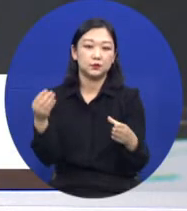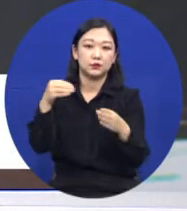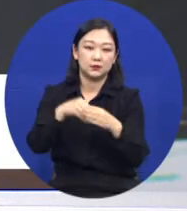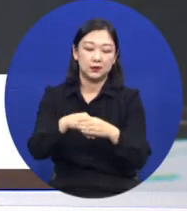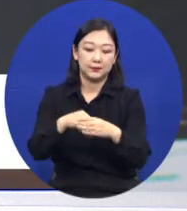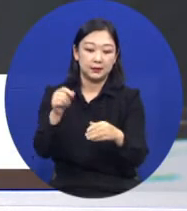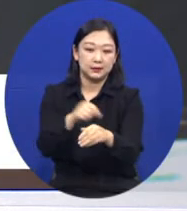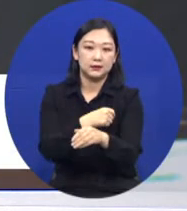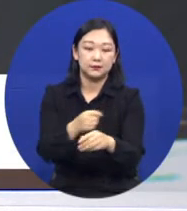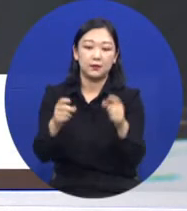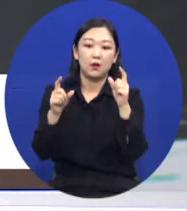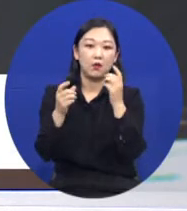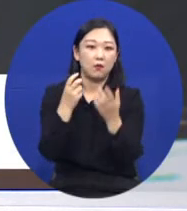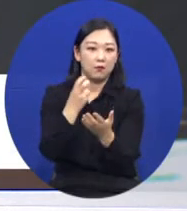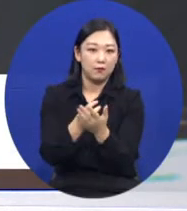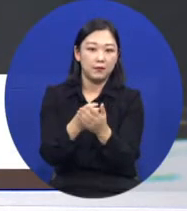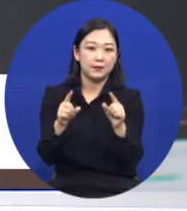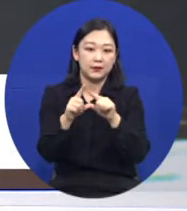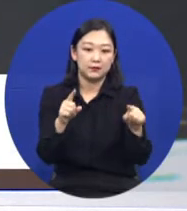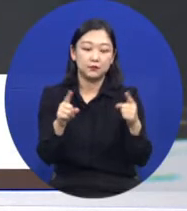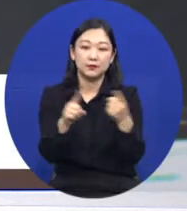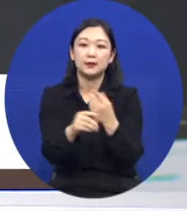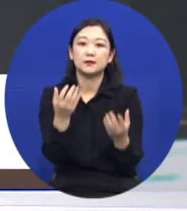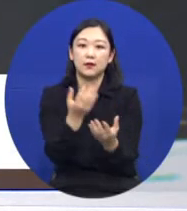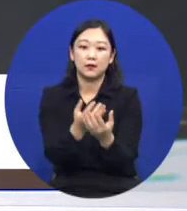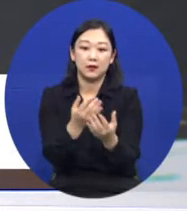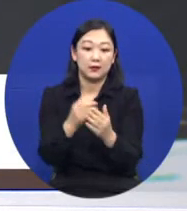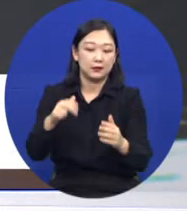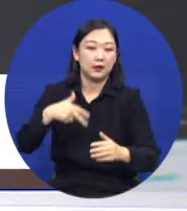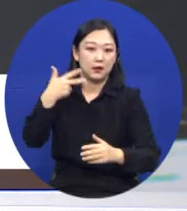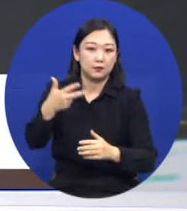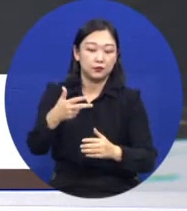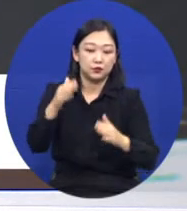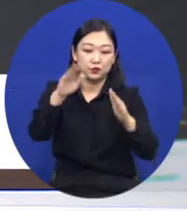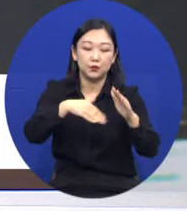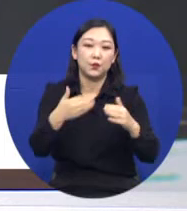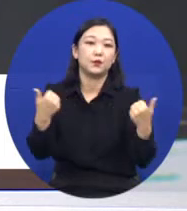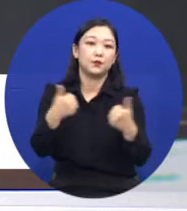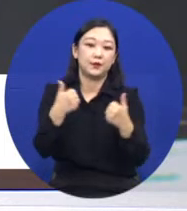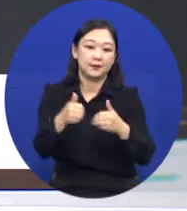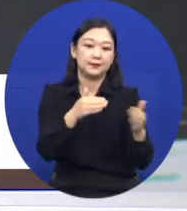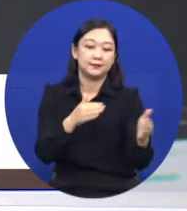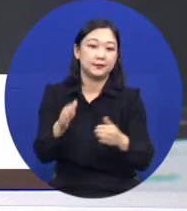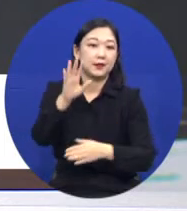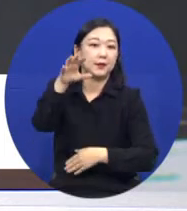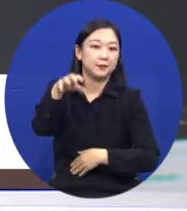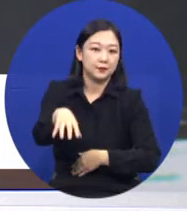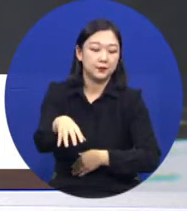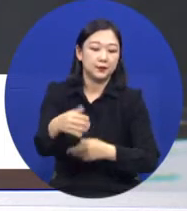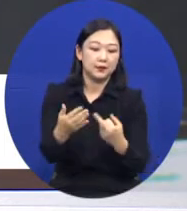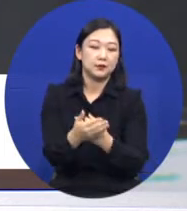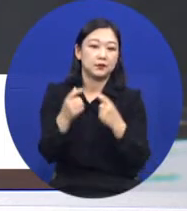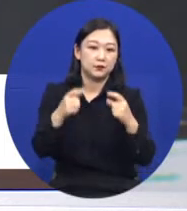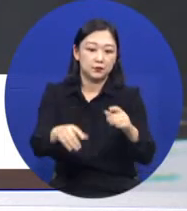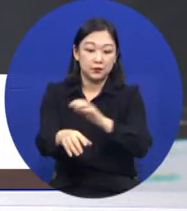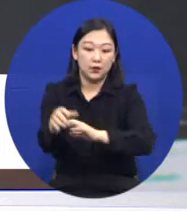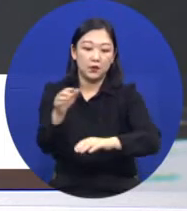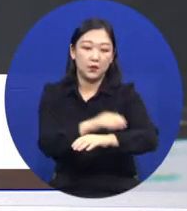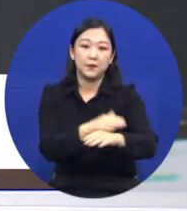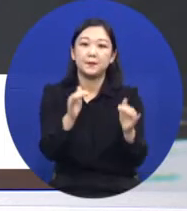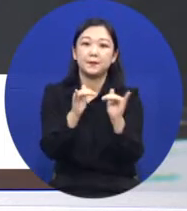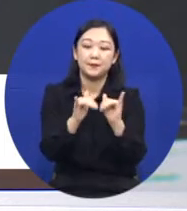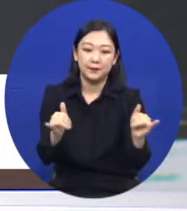특별법 일부개정안 이 다음주 국회 본회의 처리를 앞두고 있는데요 제주를 찾은 여야 인사가